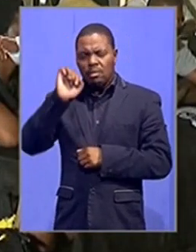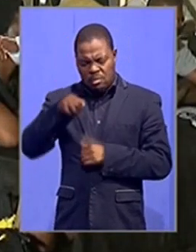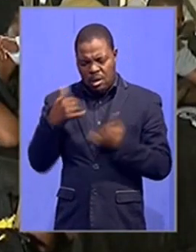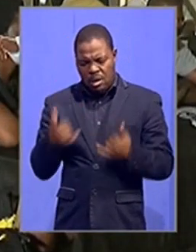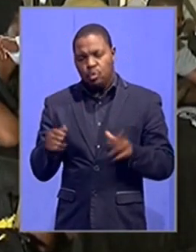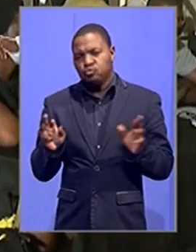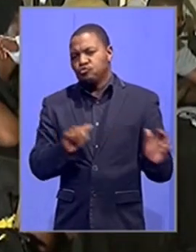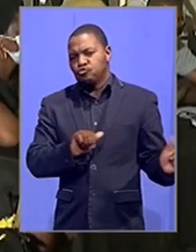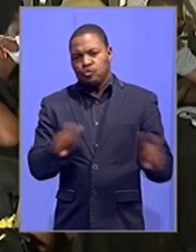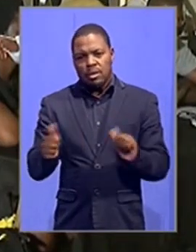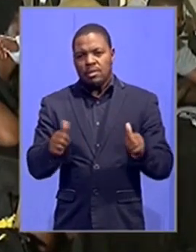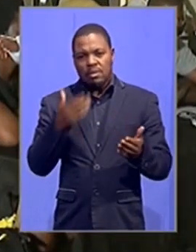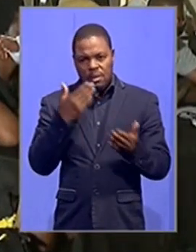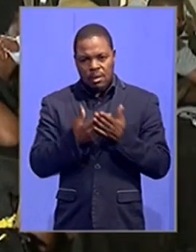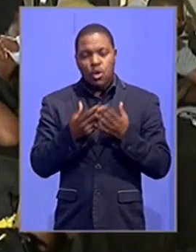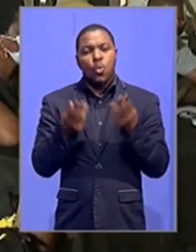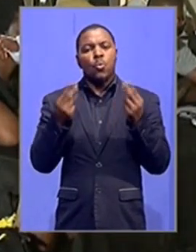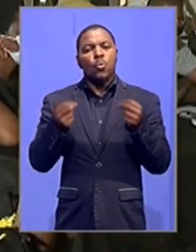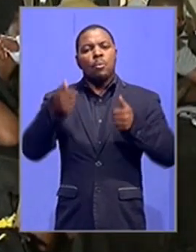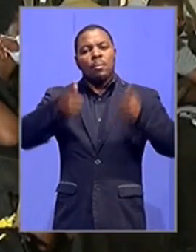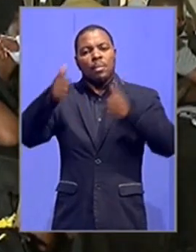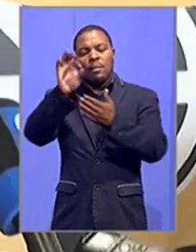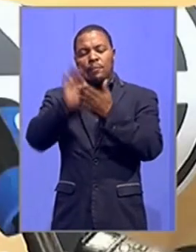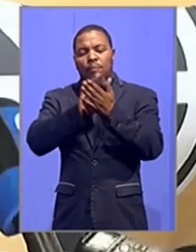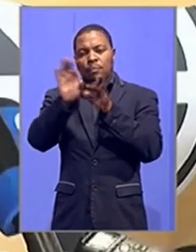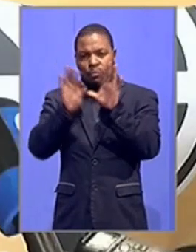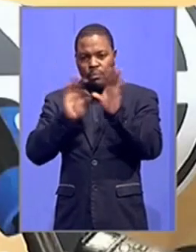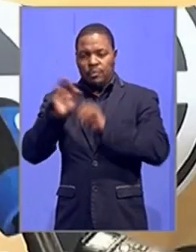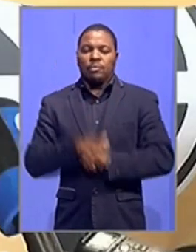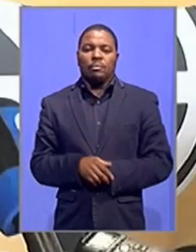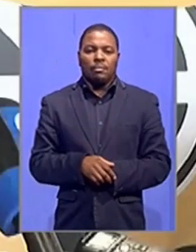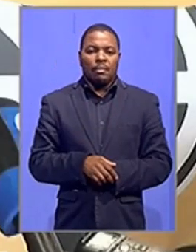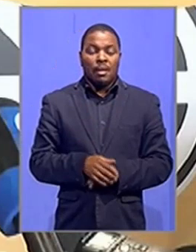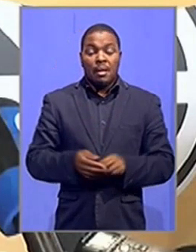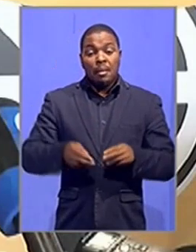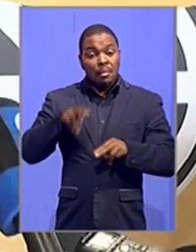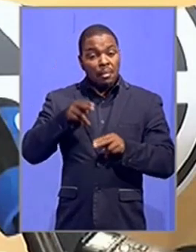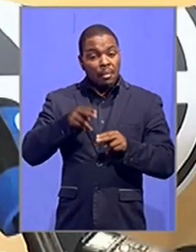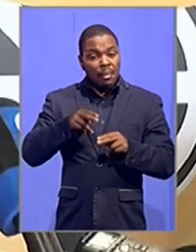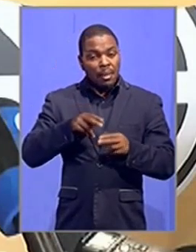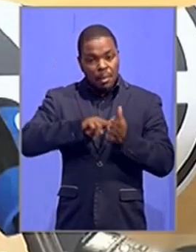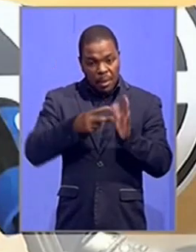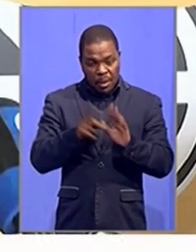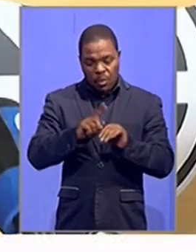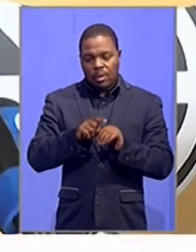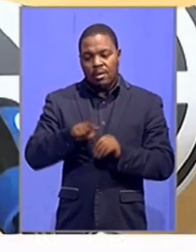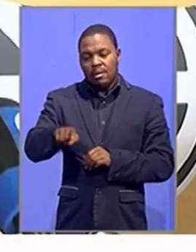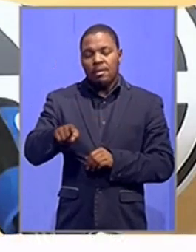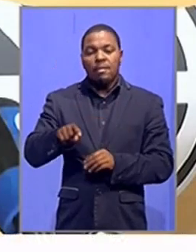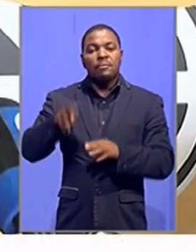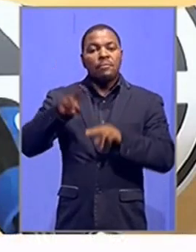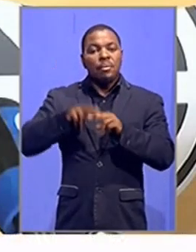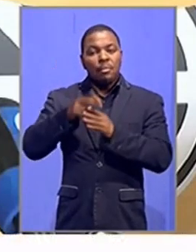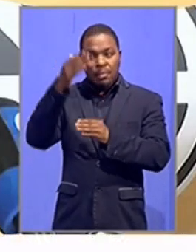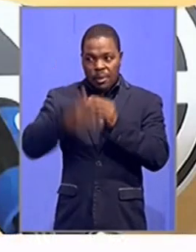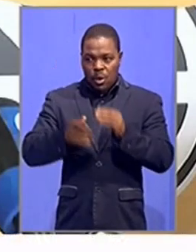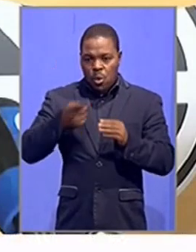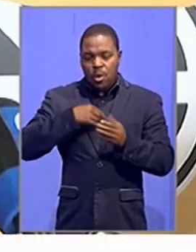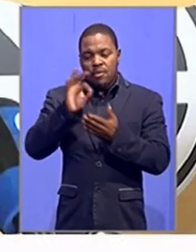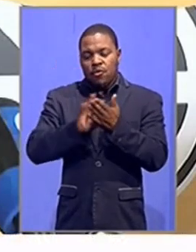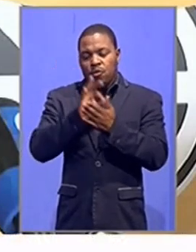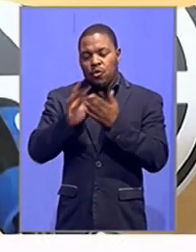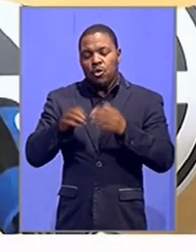kwa go tlhophiweng ga boeteledipele jo bontšha. The plan is that end of February 2020 provincial conference. May the regional